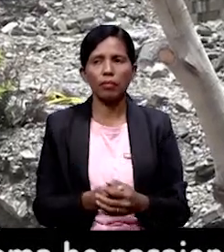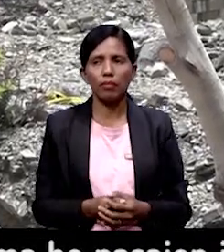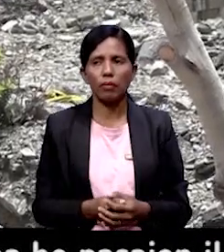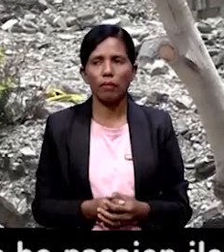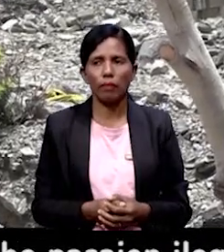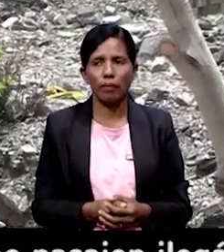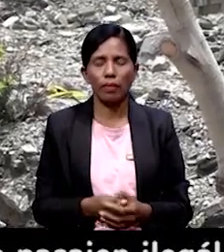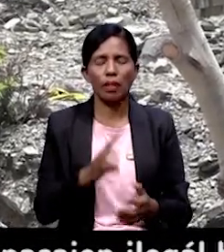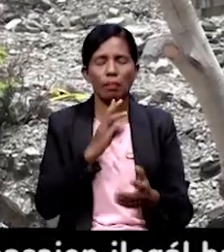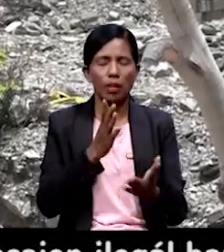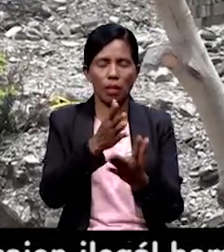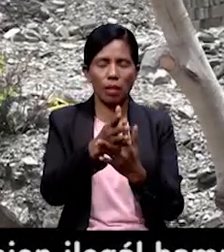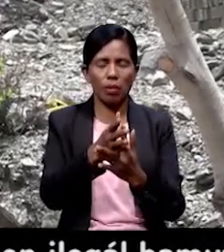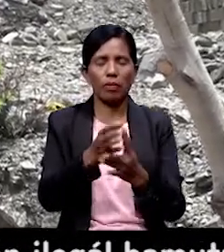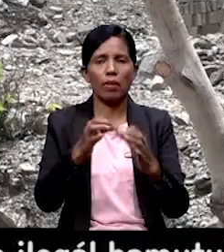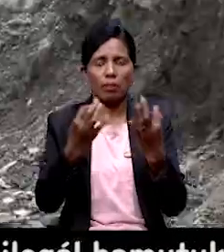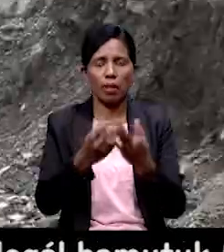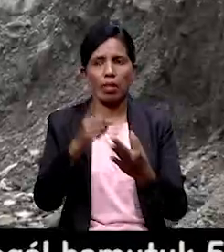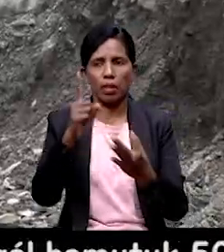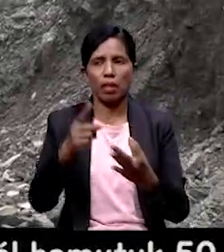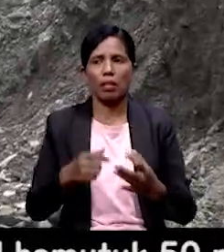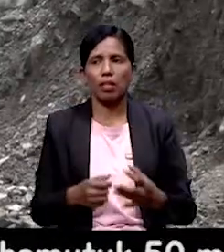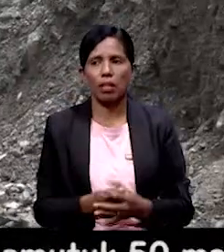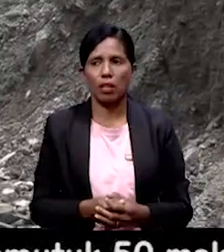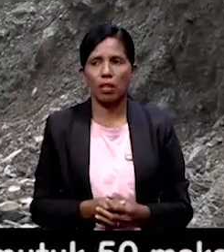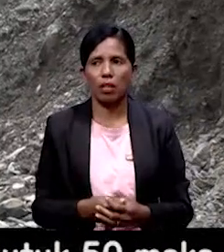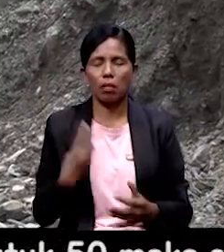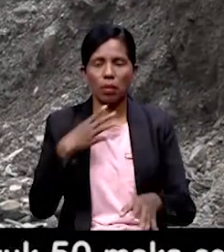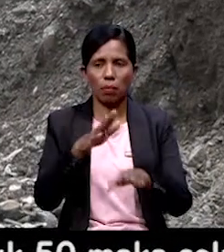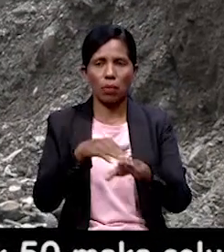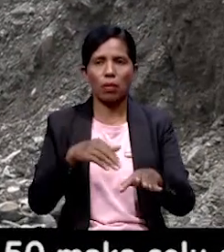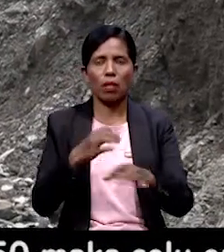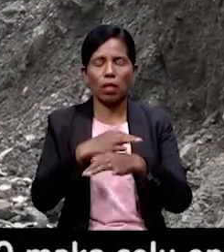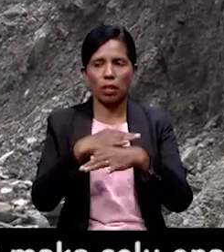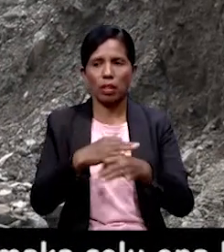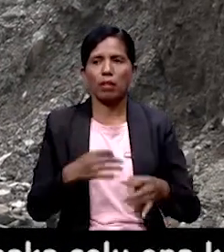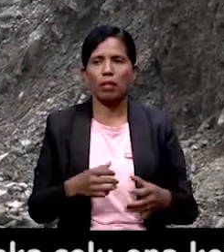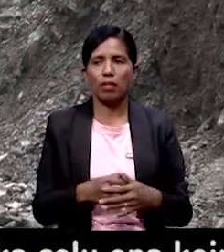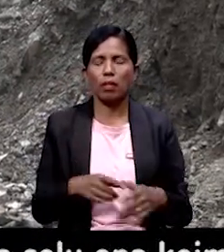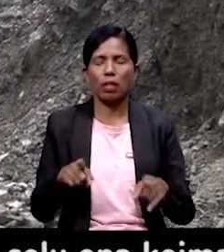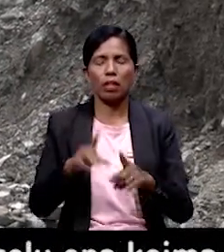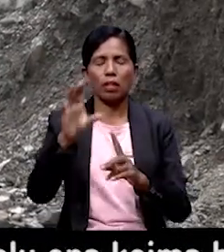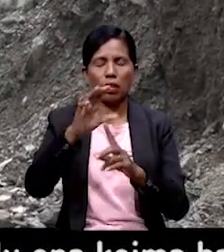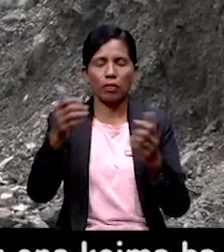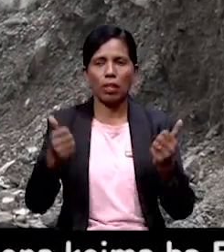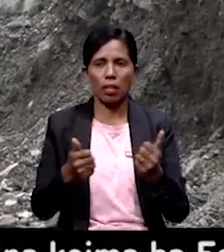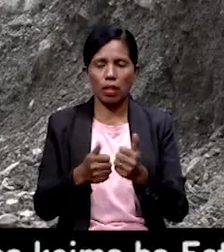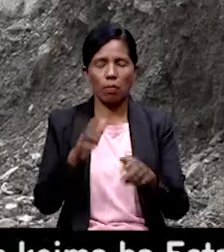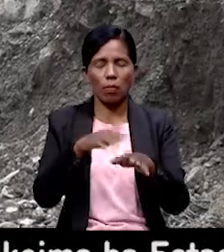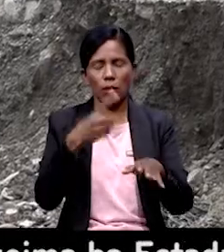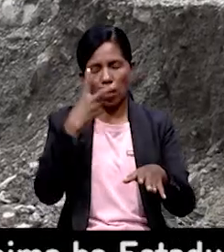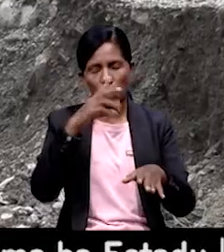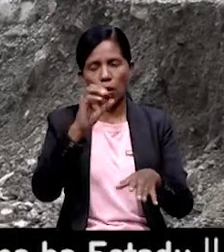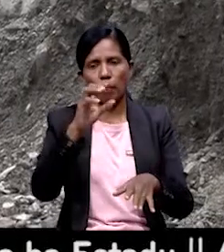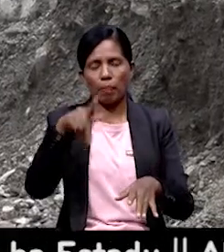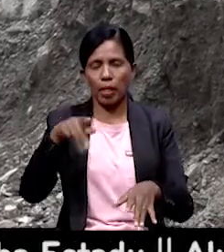be tamang ma kaini da ne maka ami bol malo be hadia de kana sa safe de hose suku am bolu kera mai opes mos mai hare